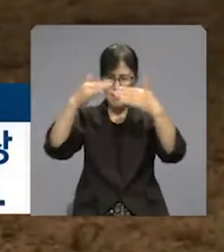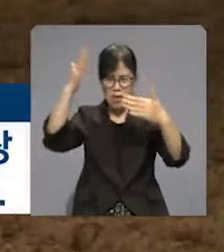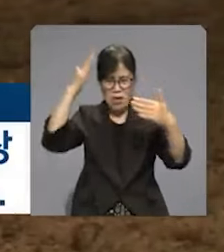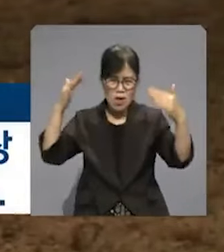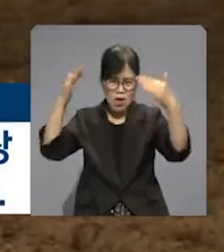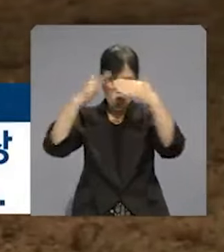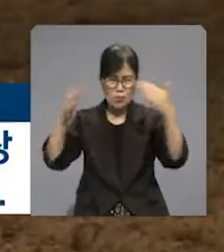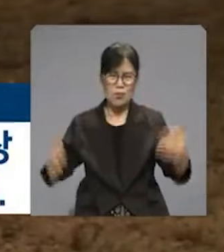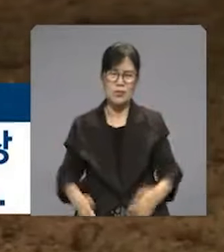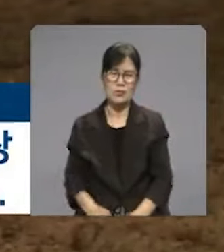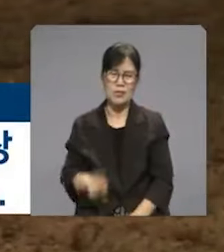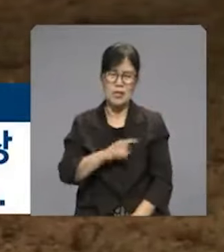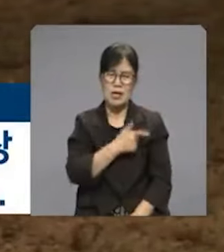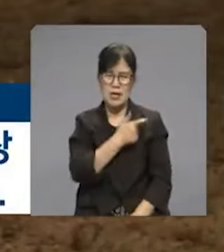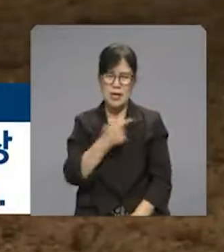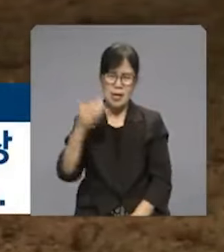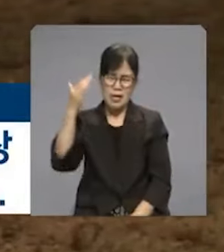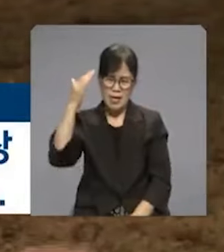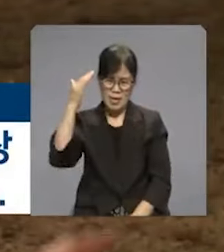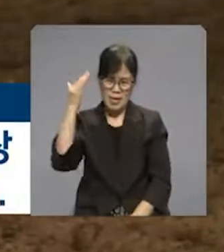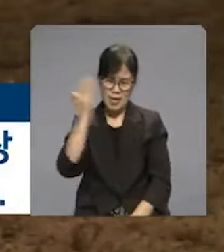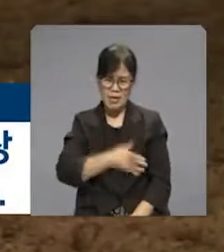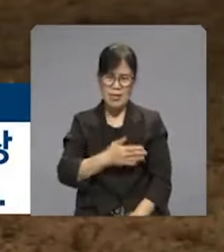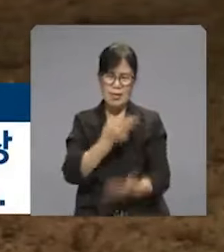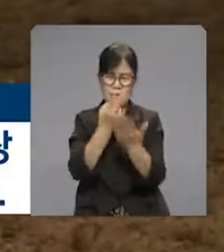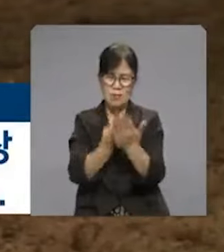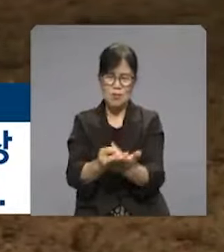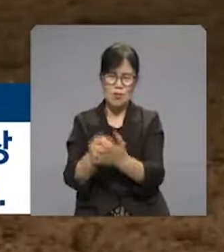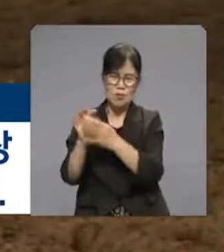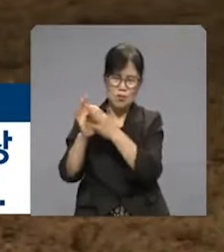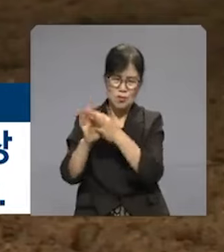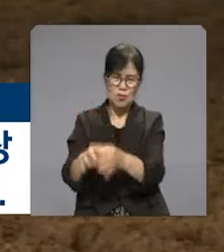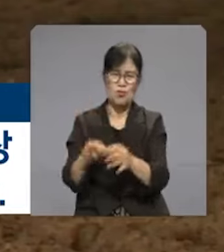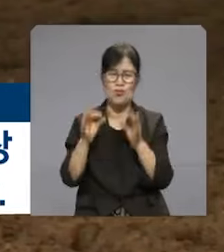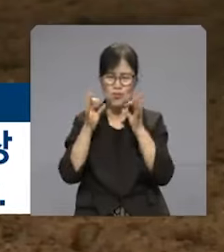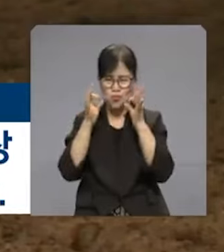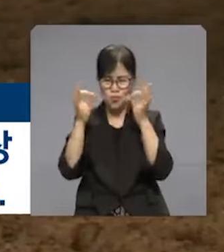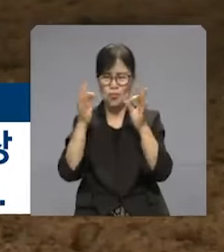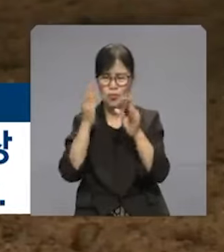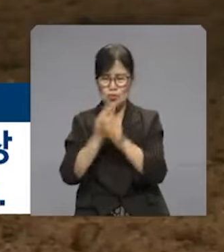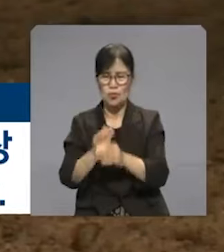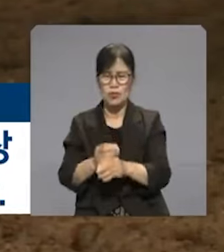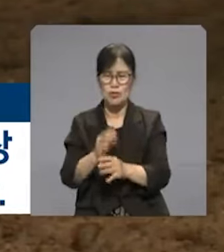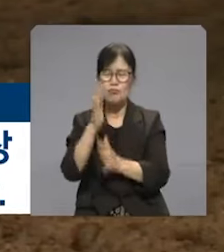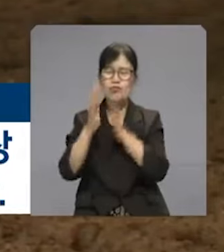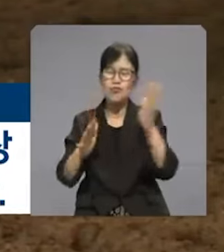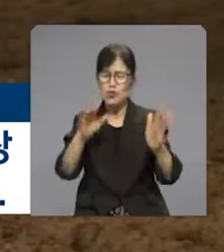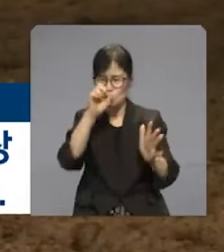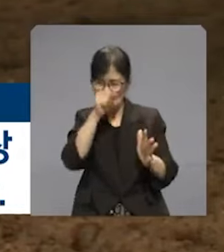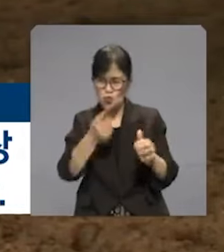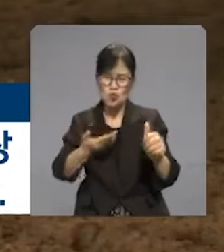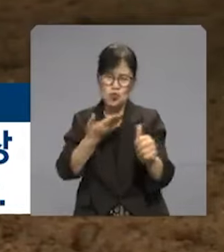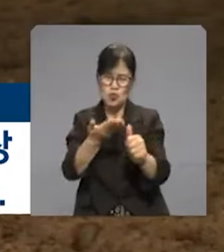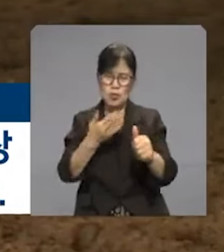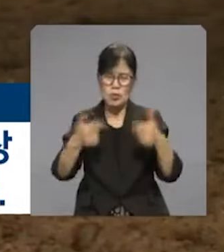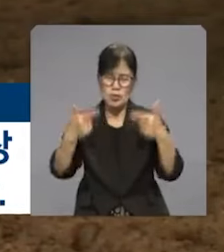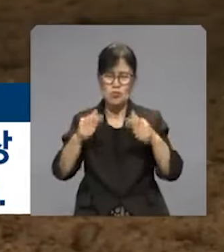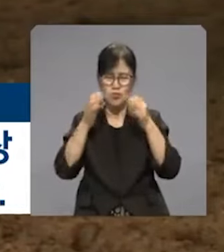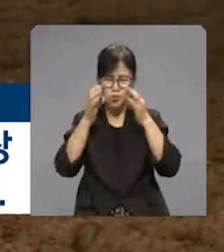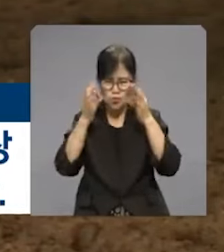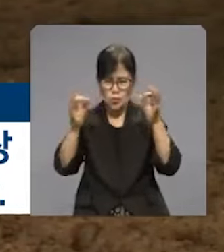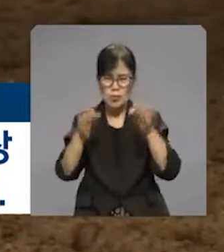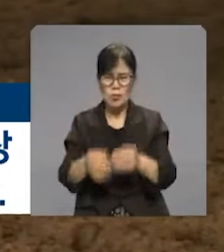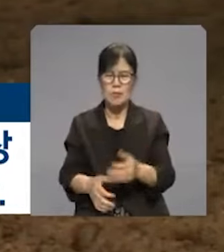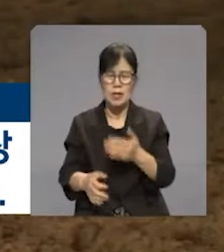최대한 깔끔한 침상을 유지하려고 노력하고 있고요. 좋은 풀을 주려고 항상 노력하고